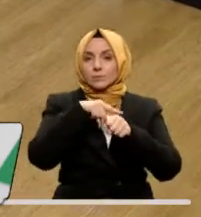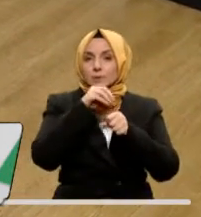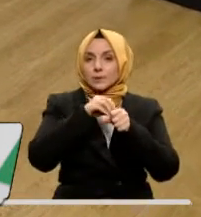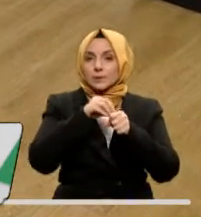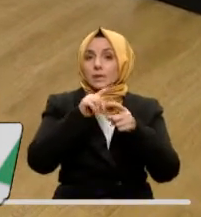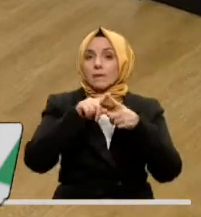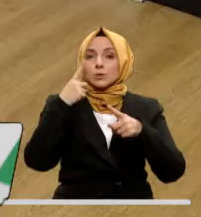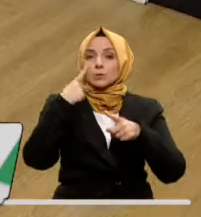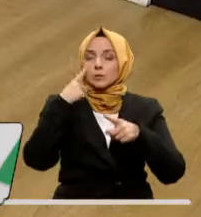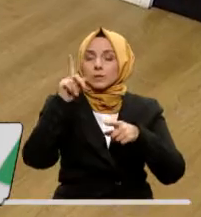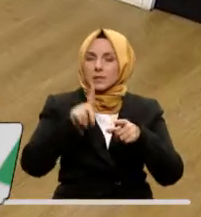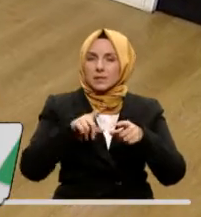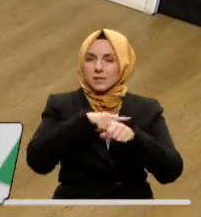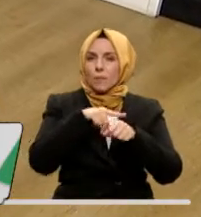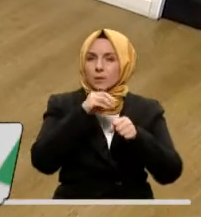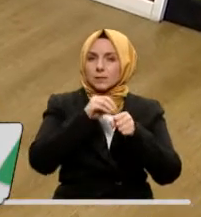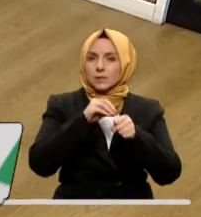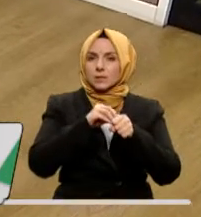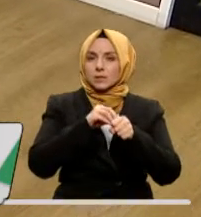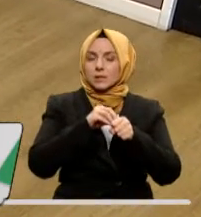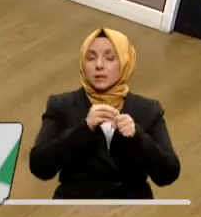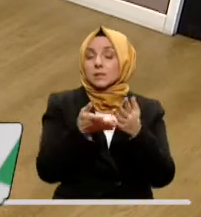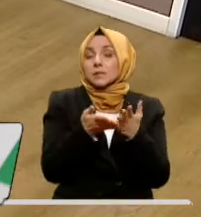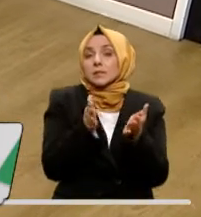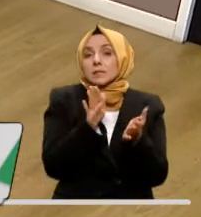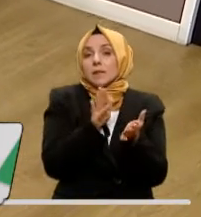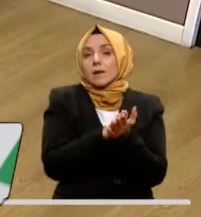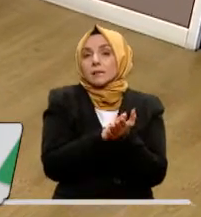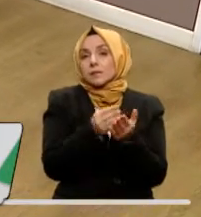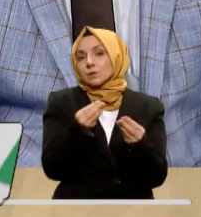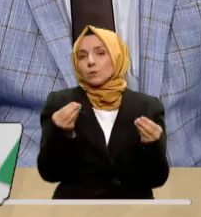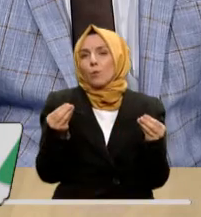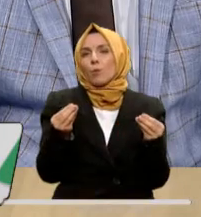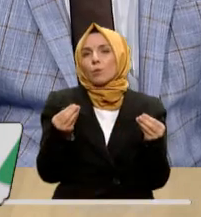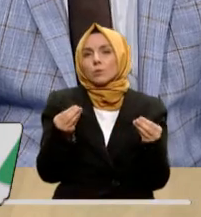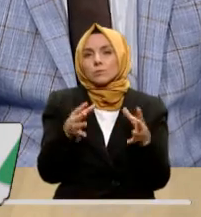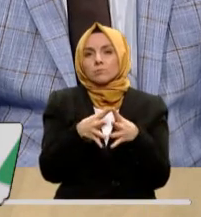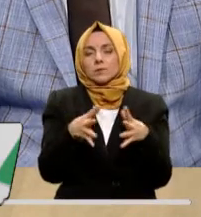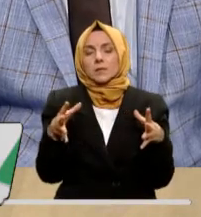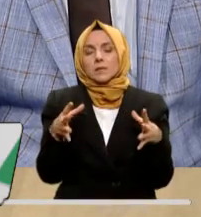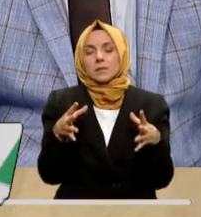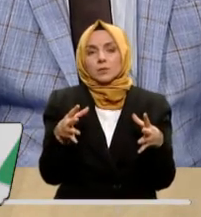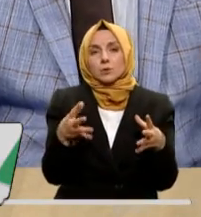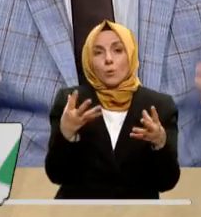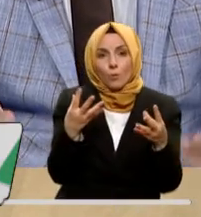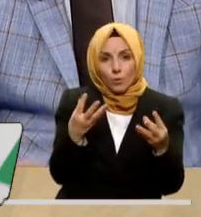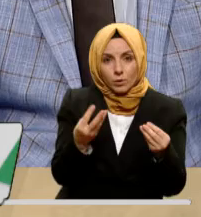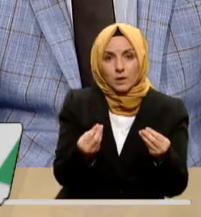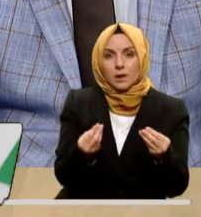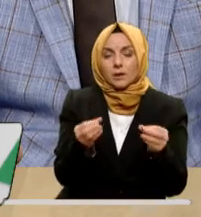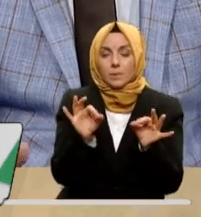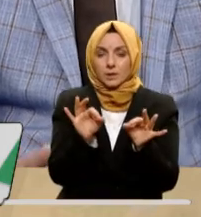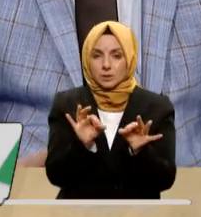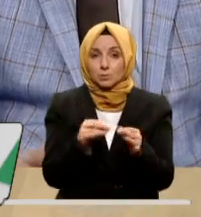ilk dönemlerinde dergicilik çok geniş bir yelpazede yer almaya başlamış en Sonradan